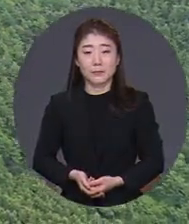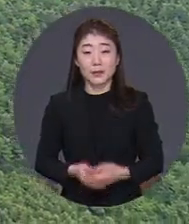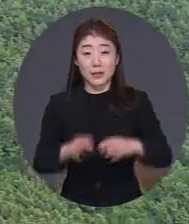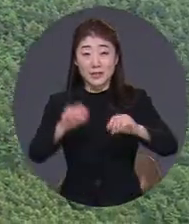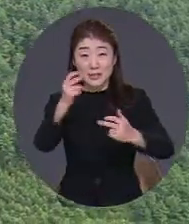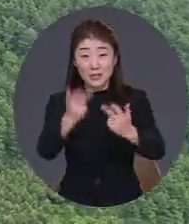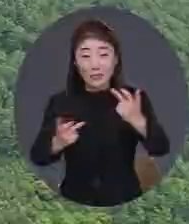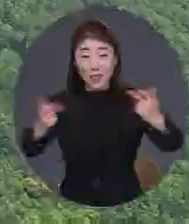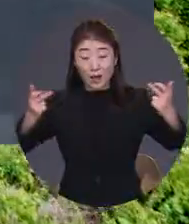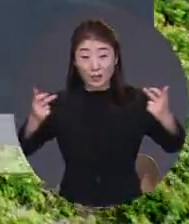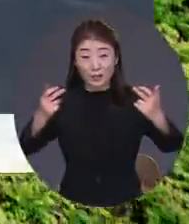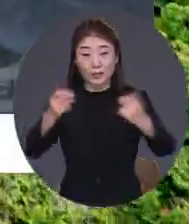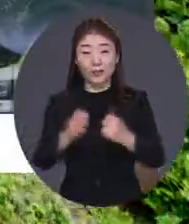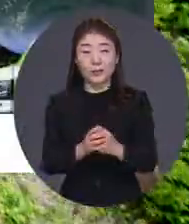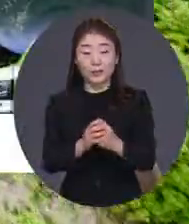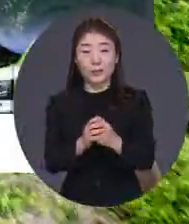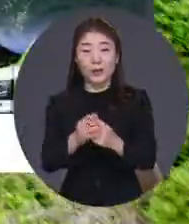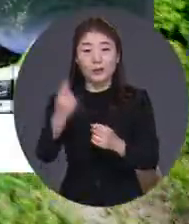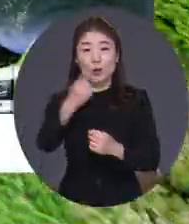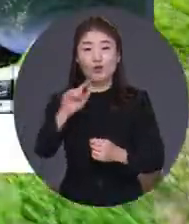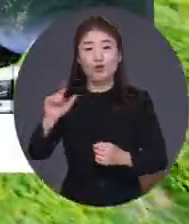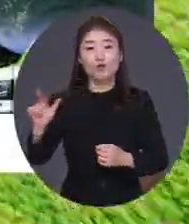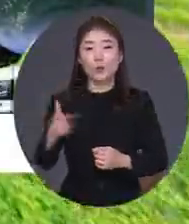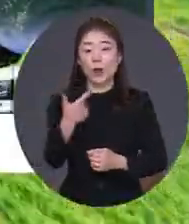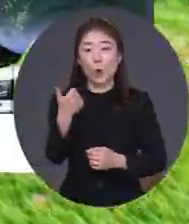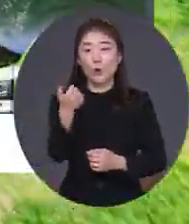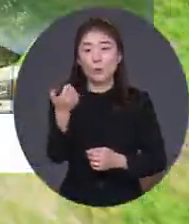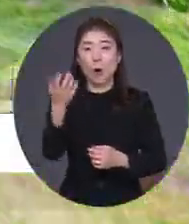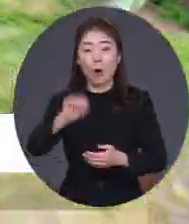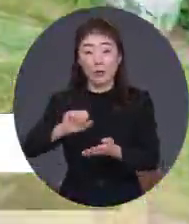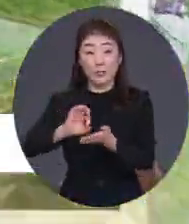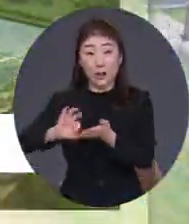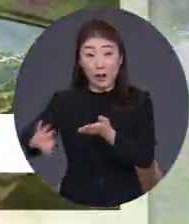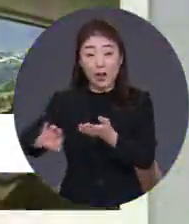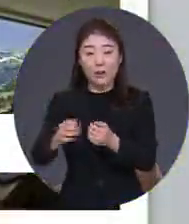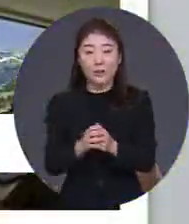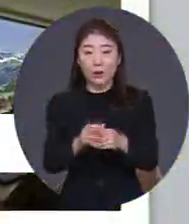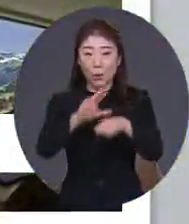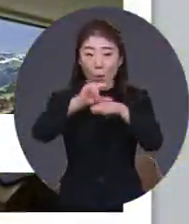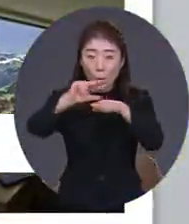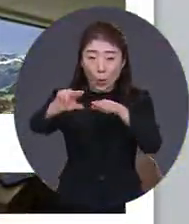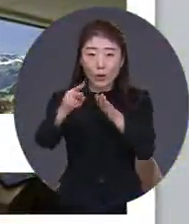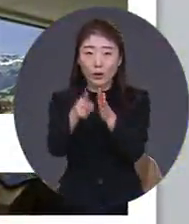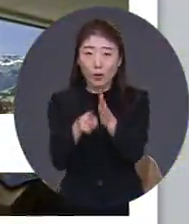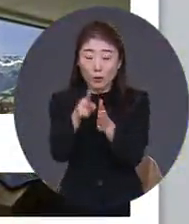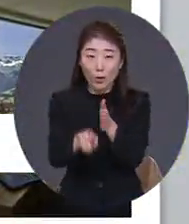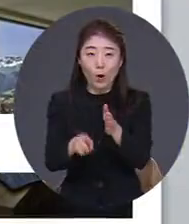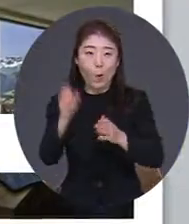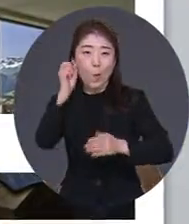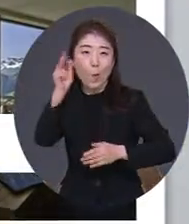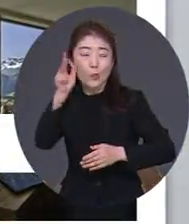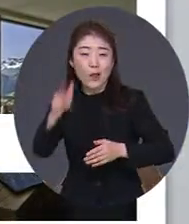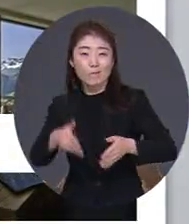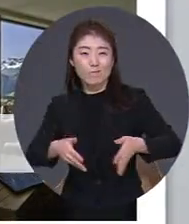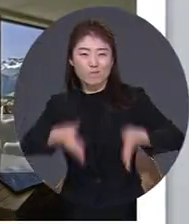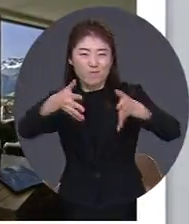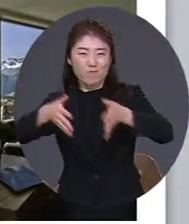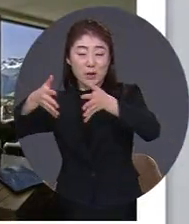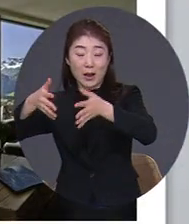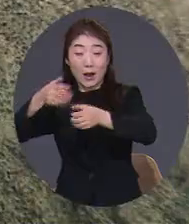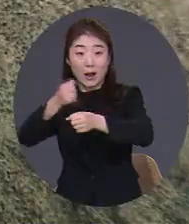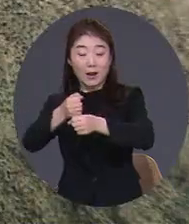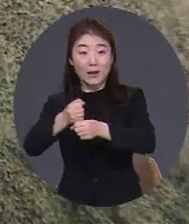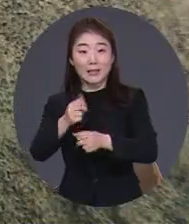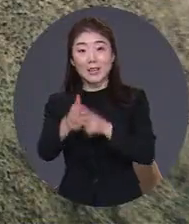지리산 형제봉 일대에 1,650억 원을 투자해 산악열차와 모노레일, 케이블카, 호텔을 짓겠다는 하동 알프스